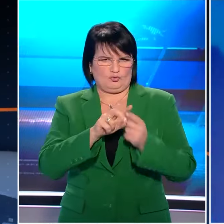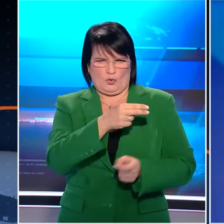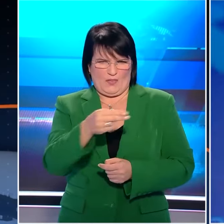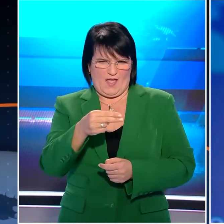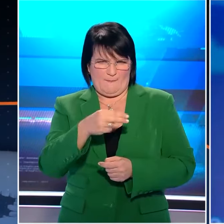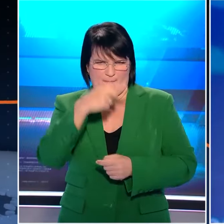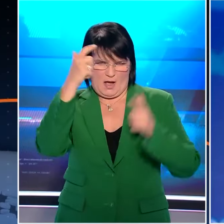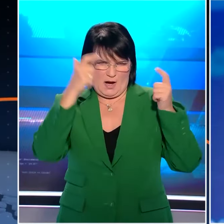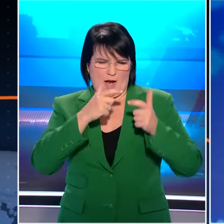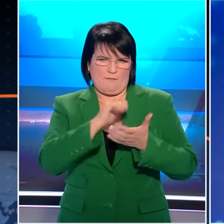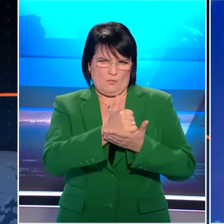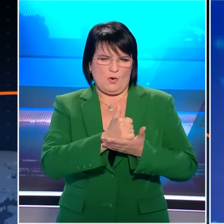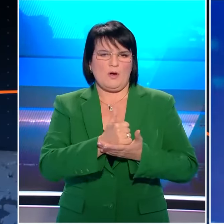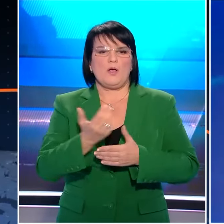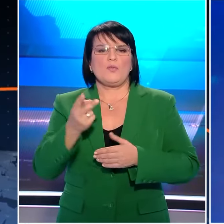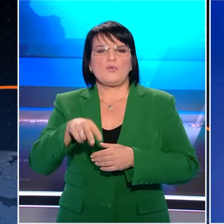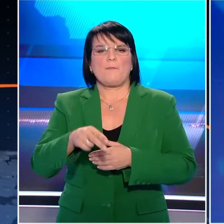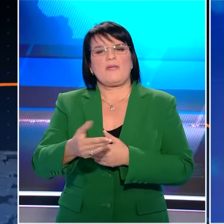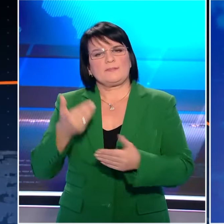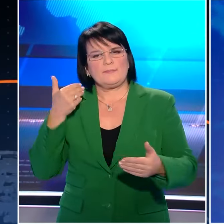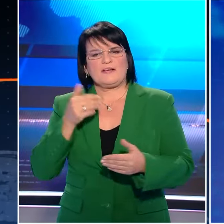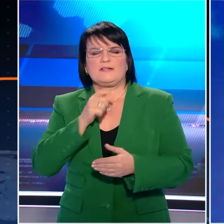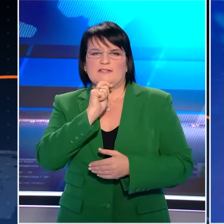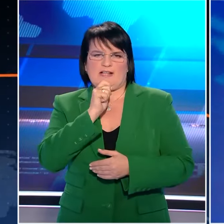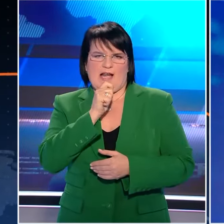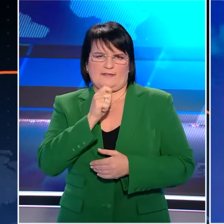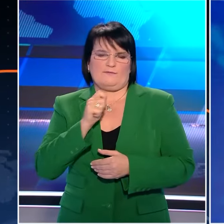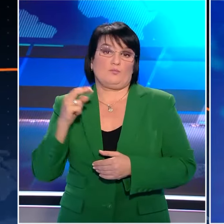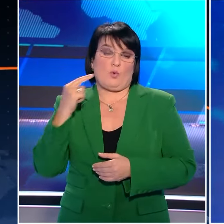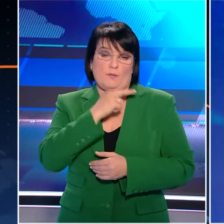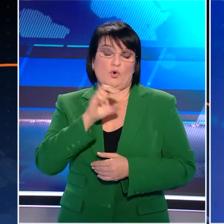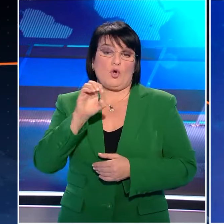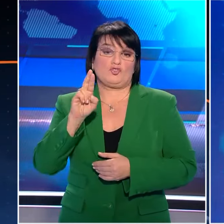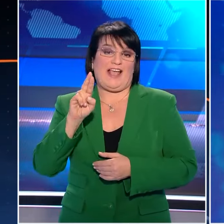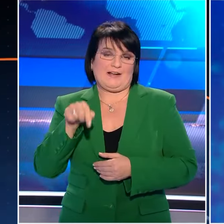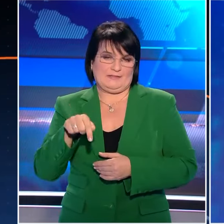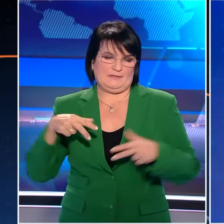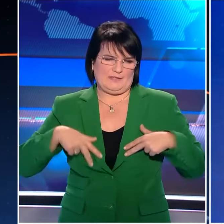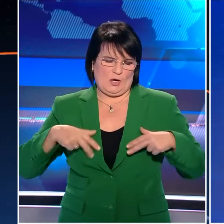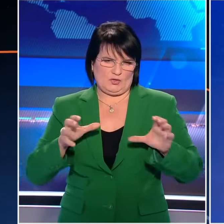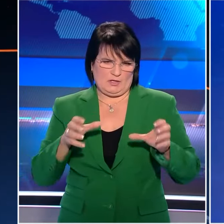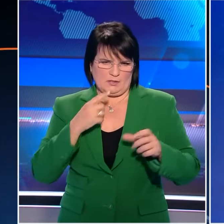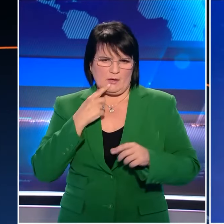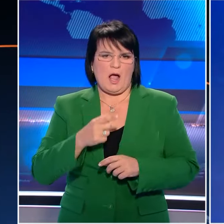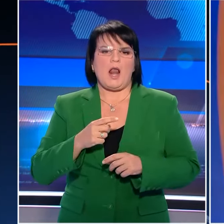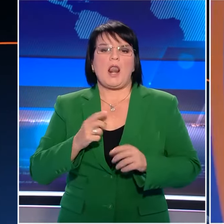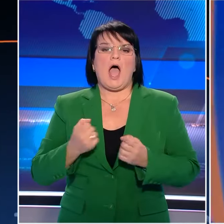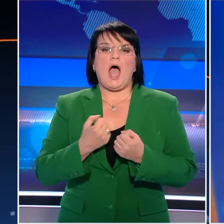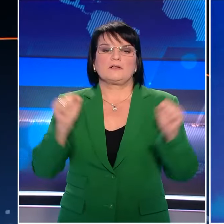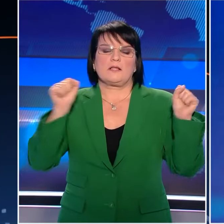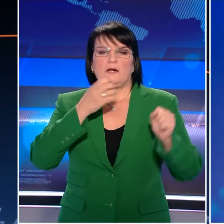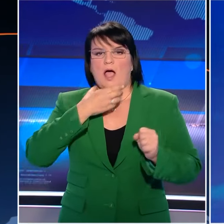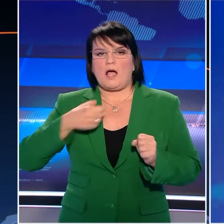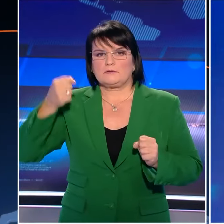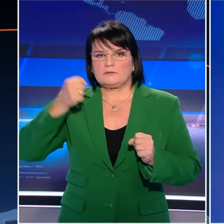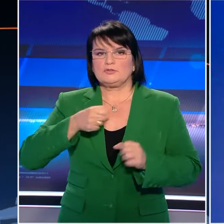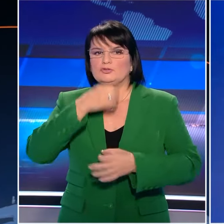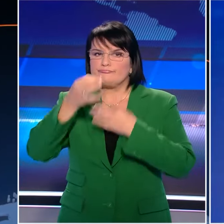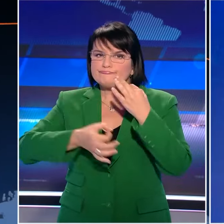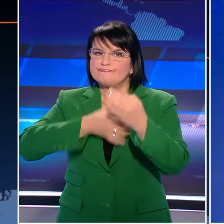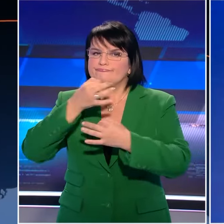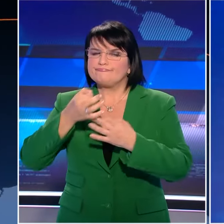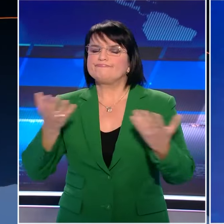δύο ημέρες πριν τη συνέντευξή του για το ίδιο θέμα στην ΕΡΤ. Την ίδια ώρα, οι αντιδράσεις των Μητροπολιτών φουντώνουν, όπως φαίνεται από τις δημόσιες